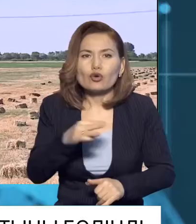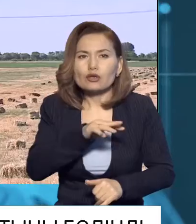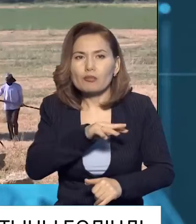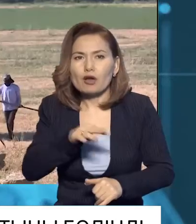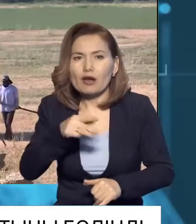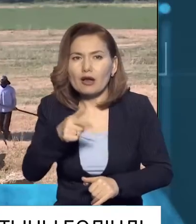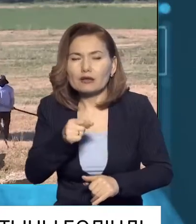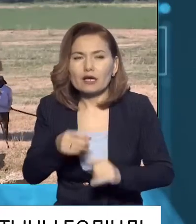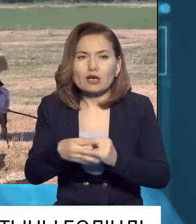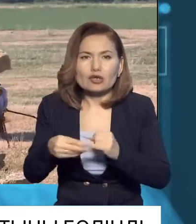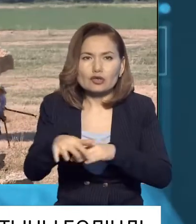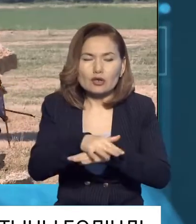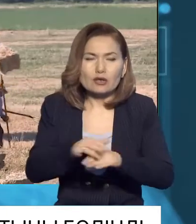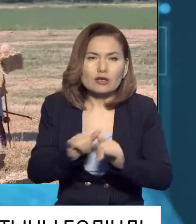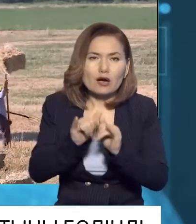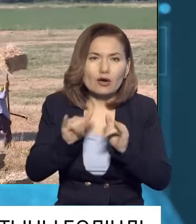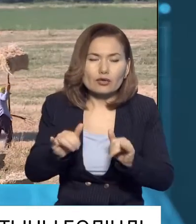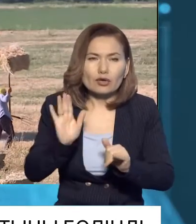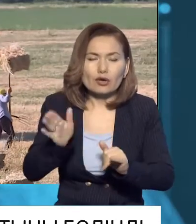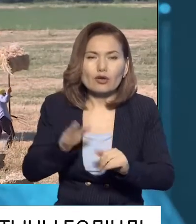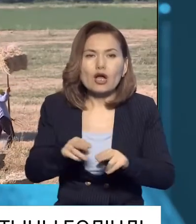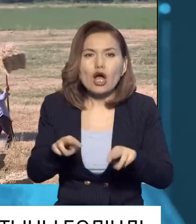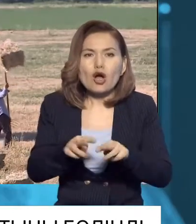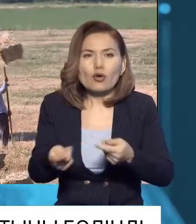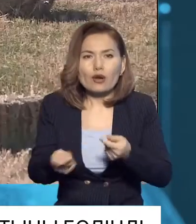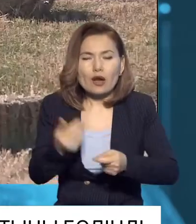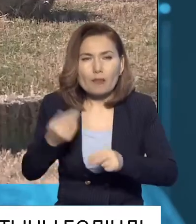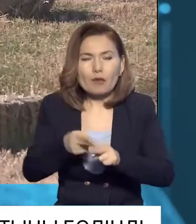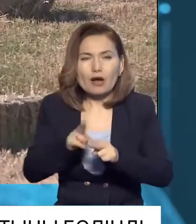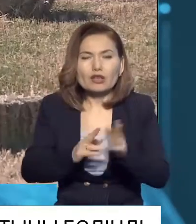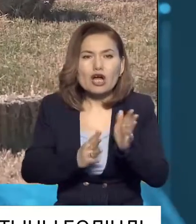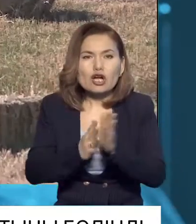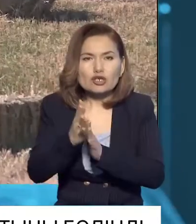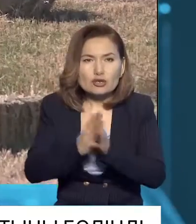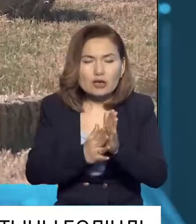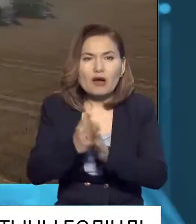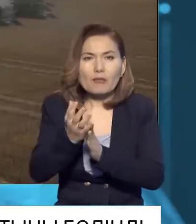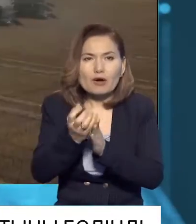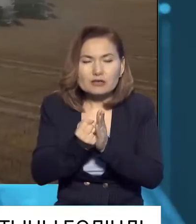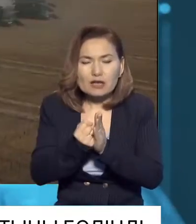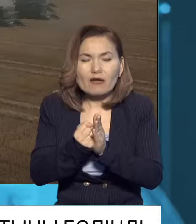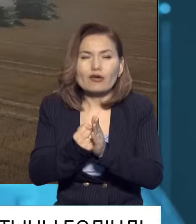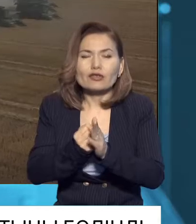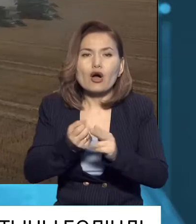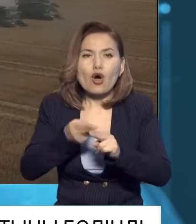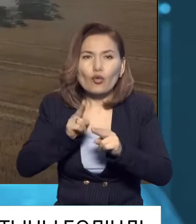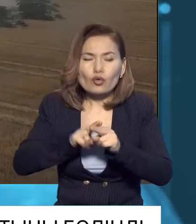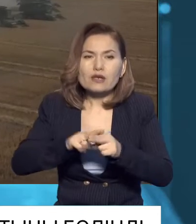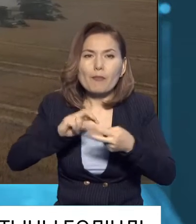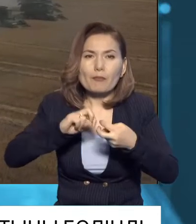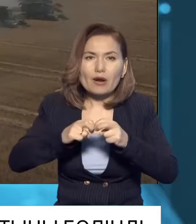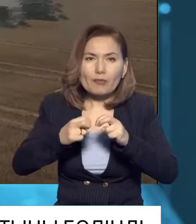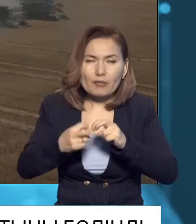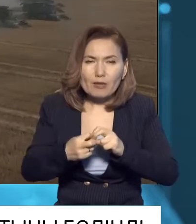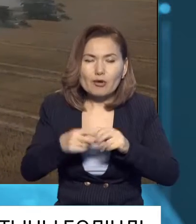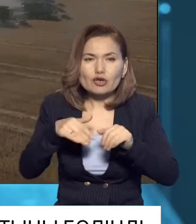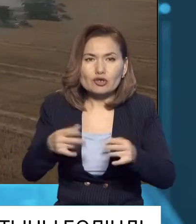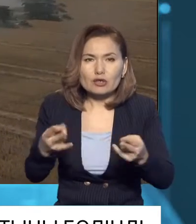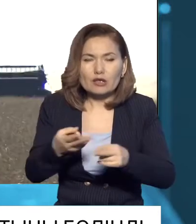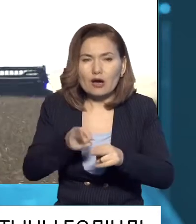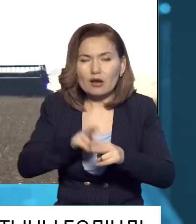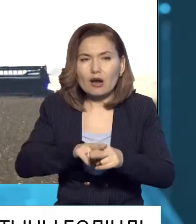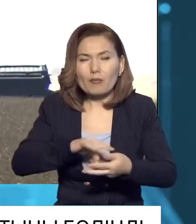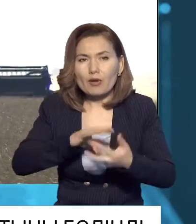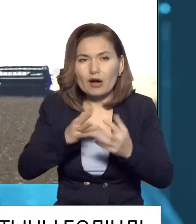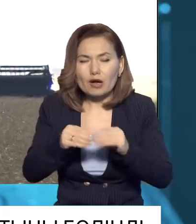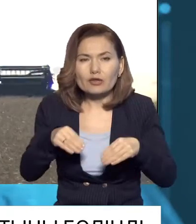жуықтады. Қолға алынған шараларға қарамастан үкімет басшысы жемшөп проблемасының биыл қайталанбауын тапсырды. Жиында айтылғандай, биыл егіс және